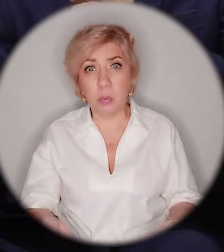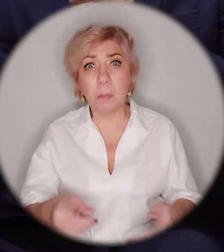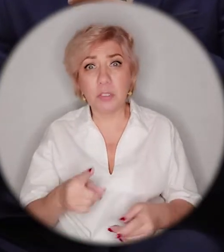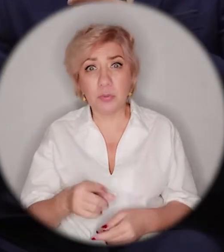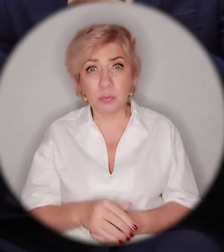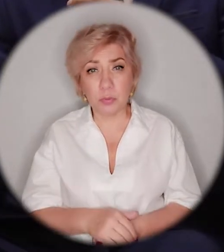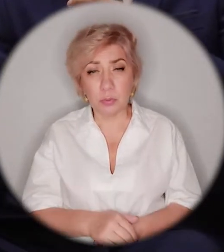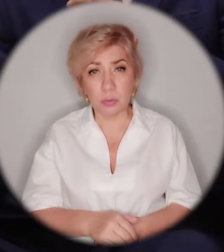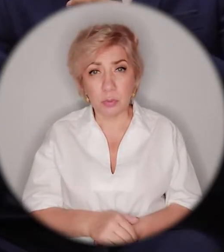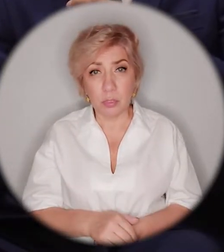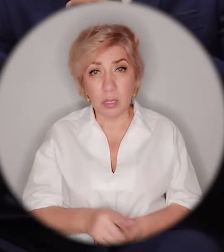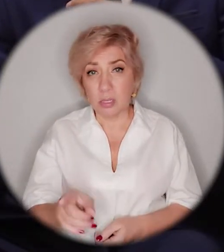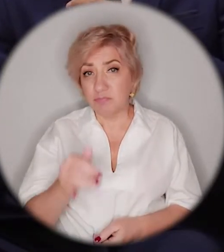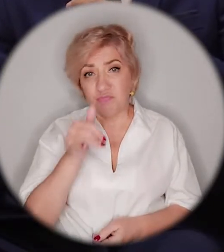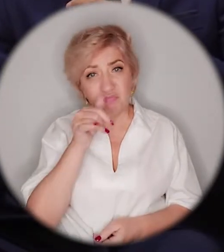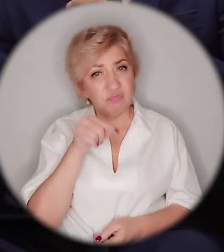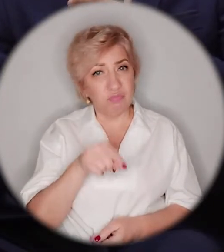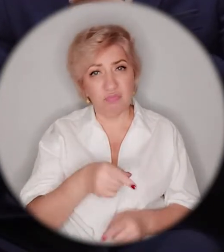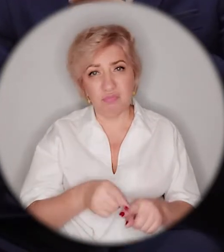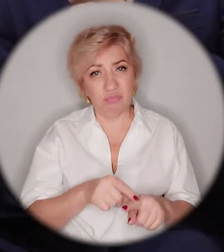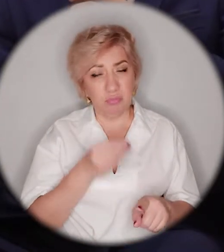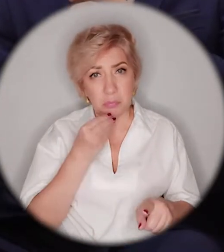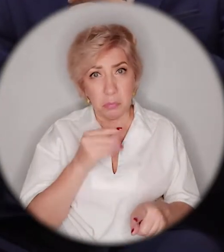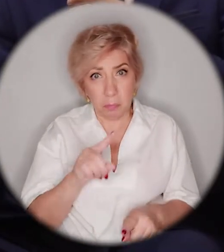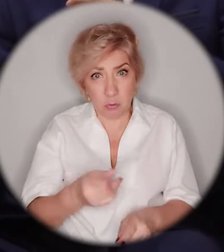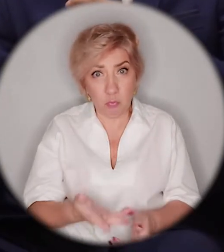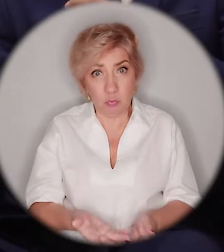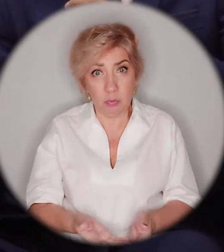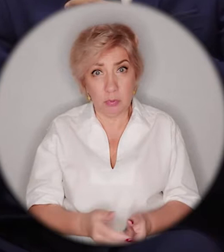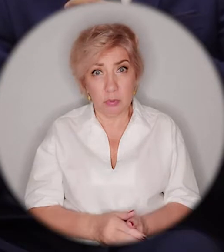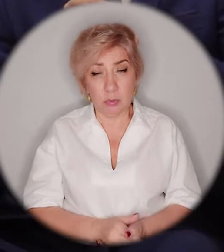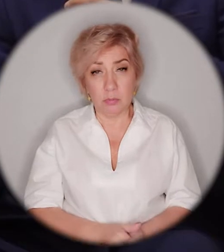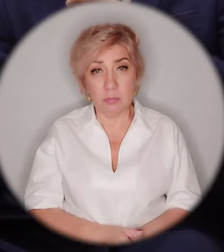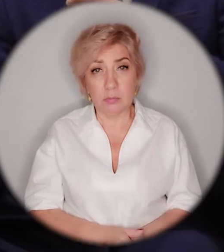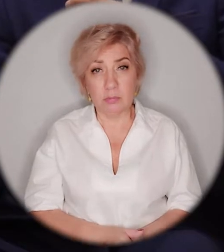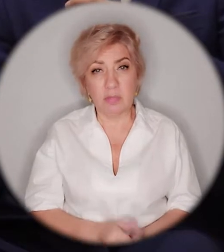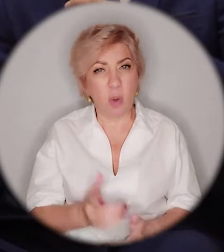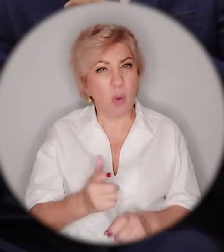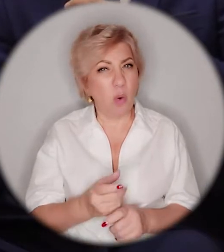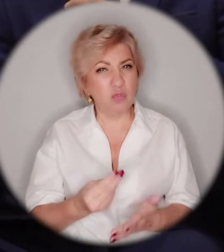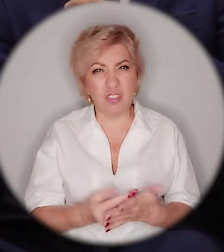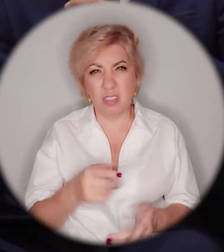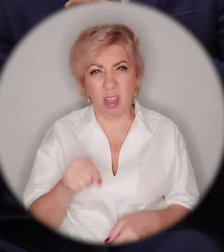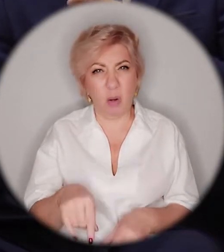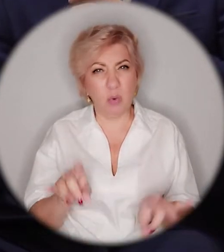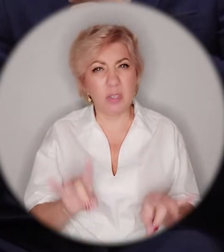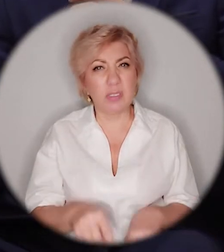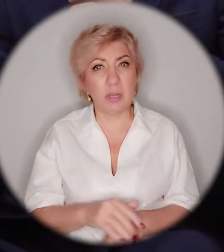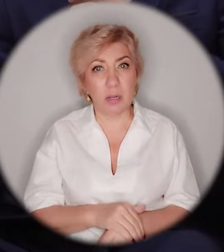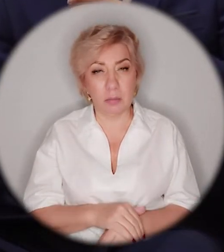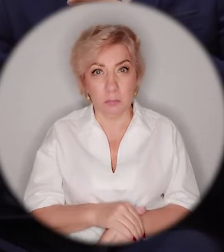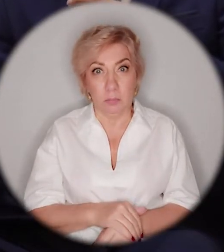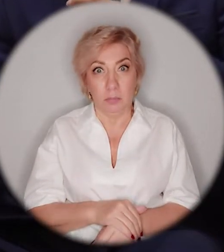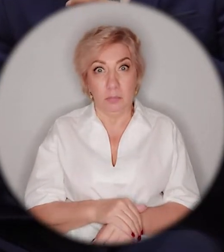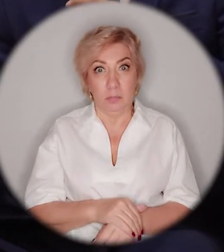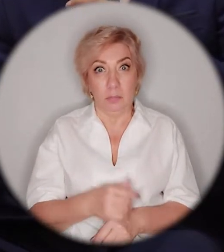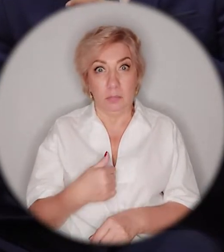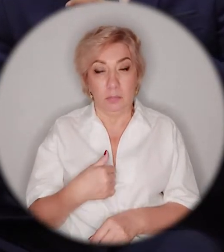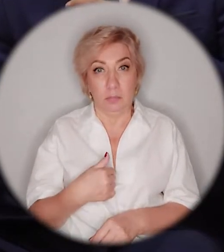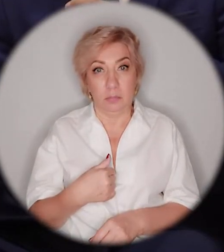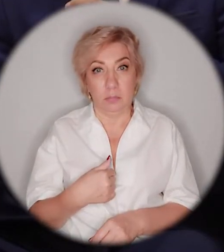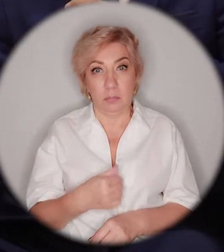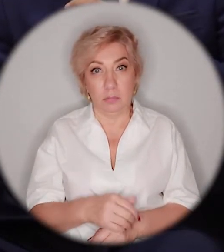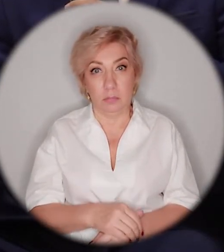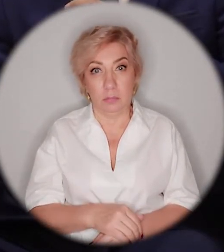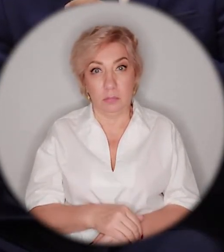а где все люди то ты когда или они не могут из есть life почему из тех станций слишком дорого и